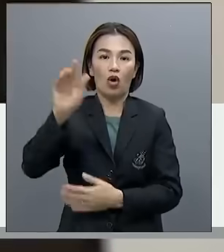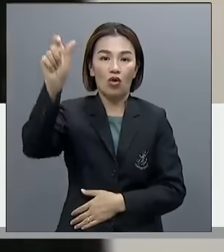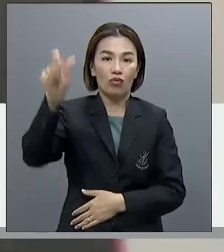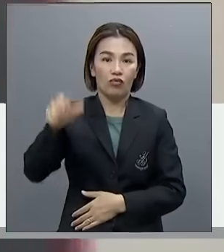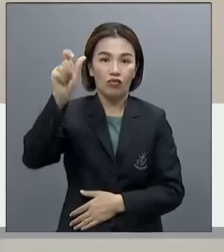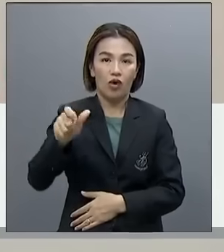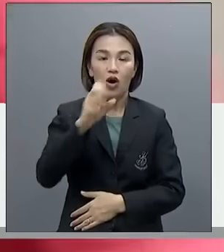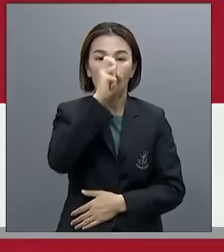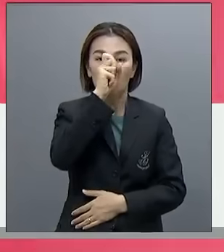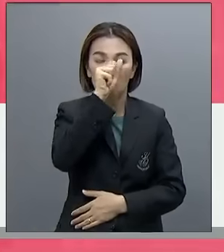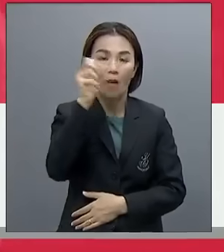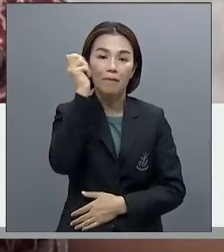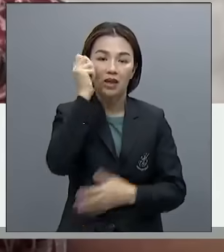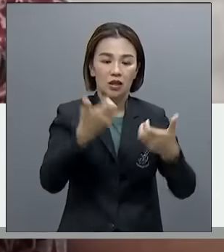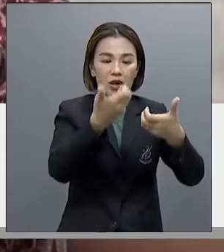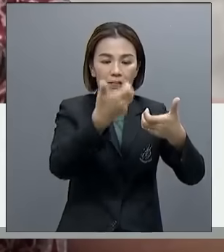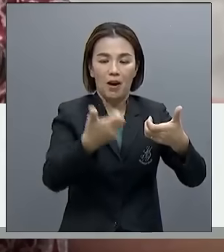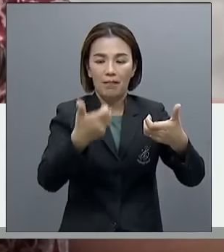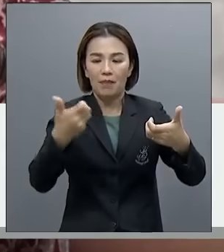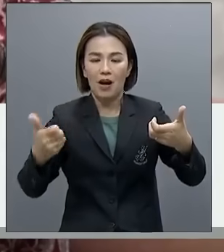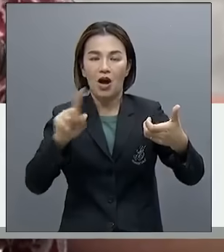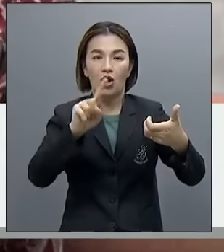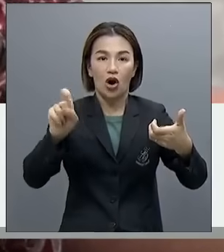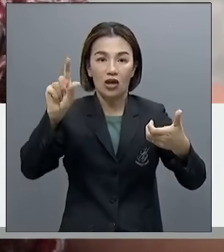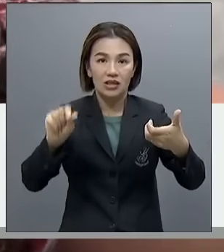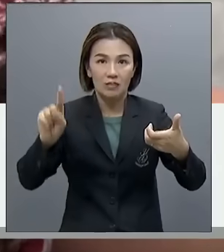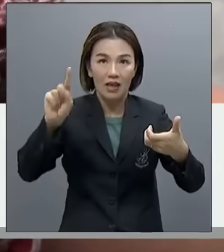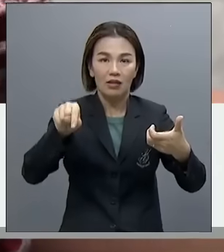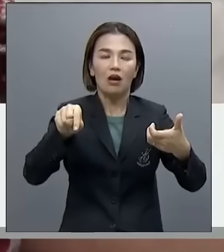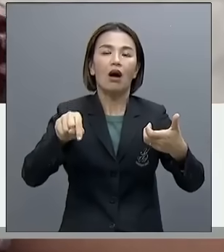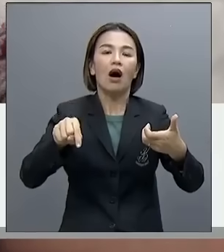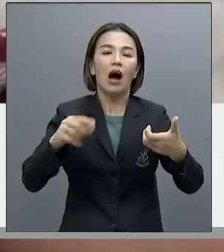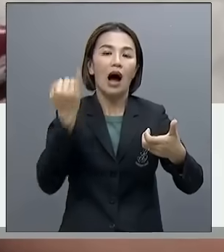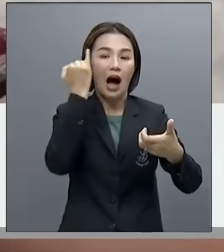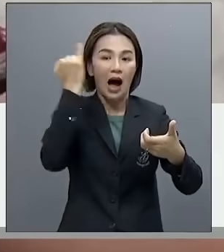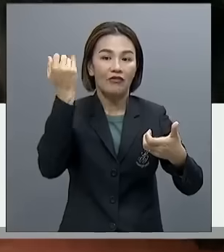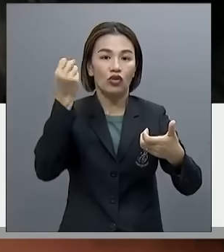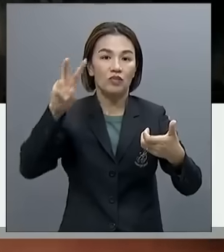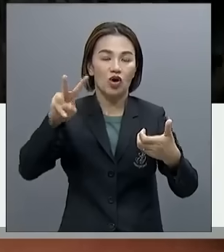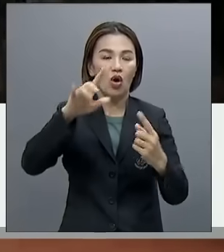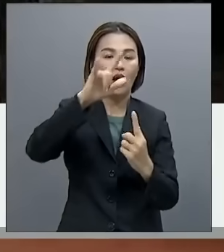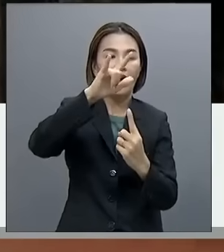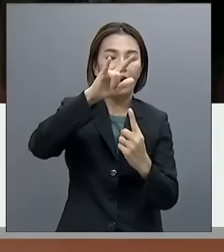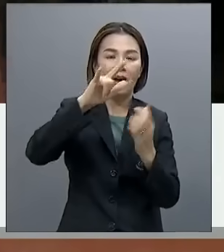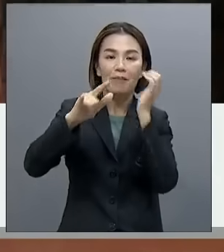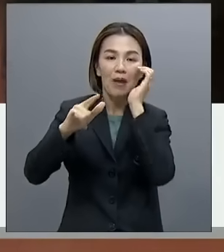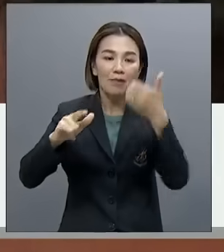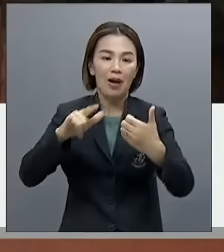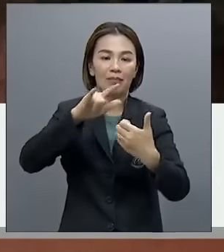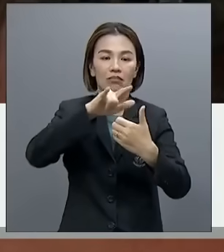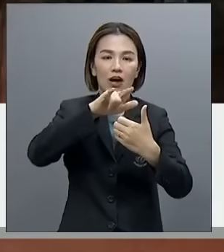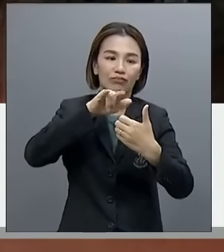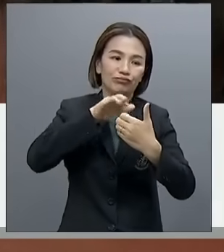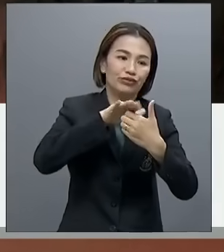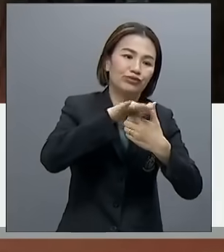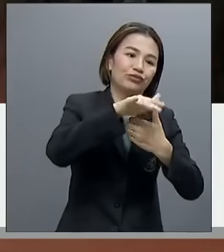พท์141เครื่องแล้วก็พบว่า iPhone 12ปล่อยรังสีแม่เหล็กไฟฟ้าหรือว่าที่เรียกกันว่าอัตราการดูดกลืน